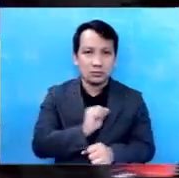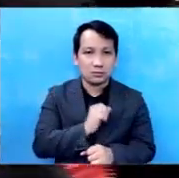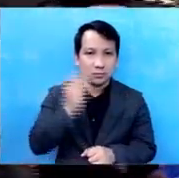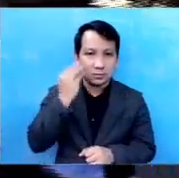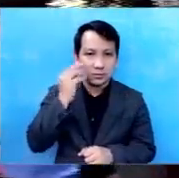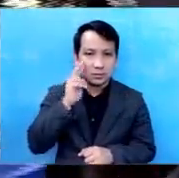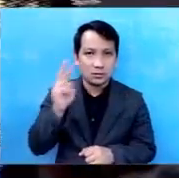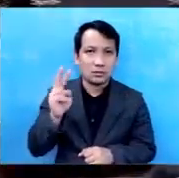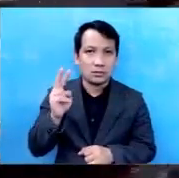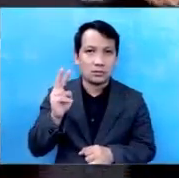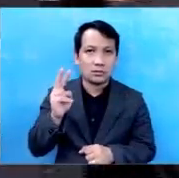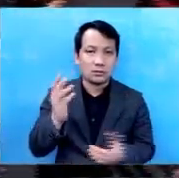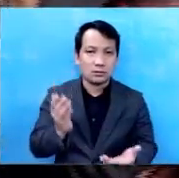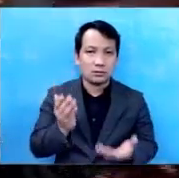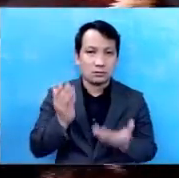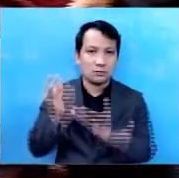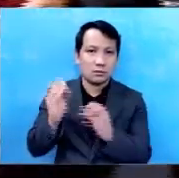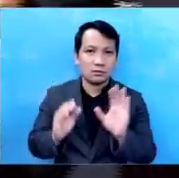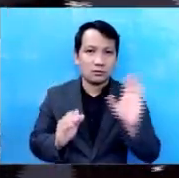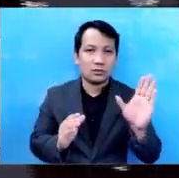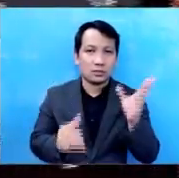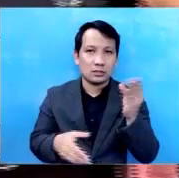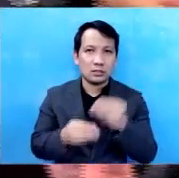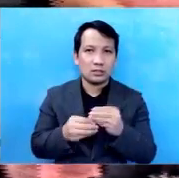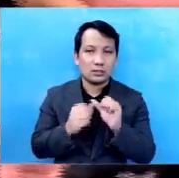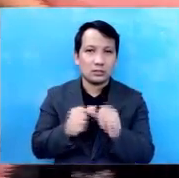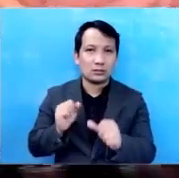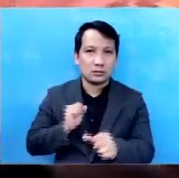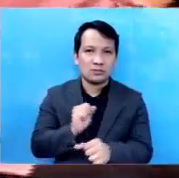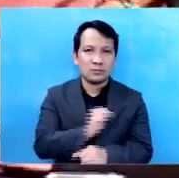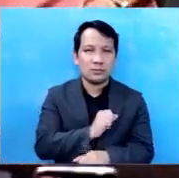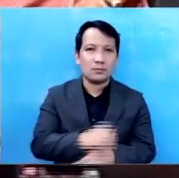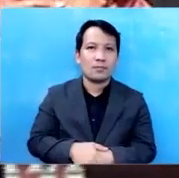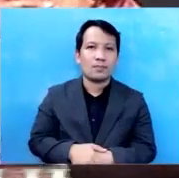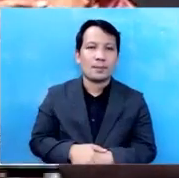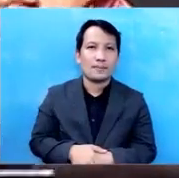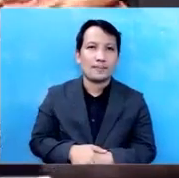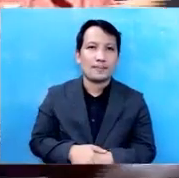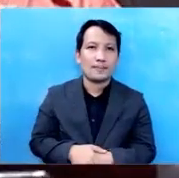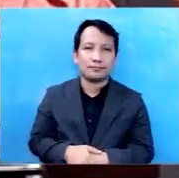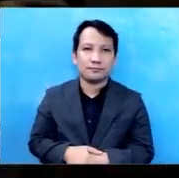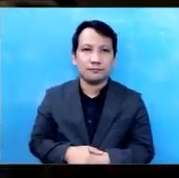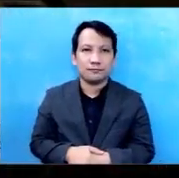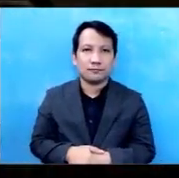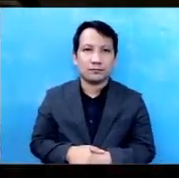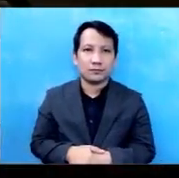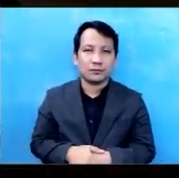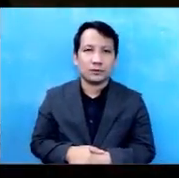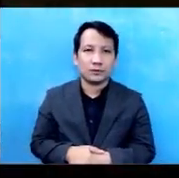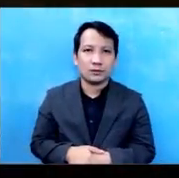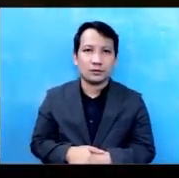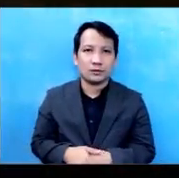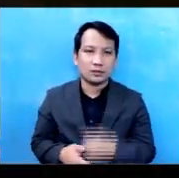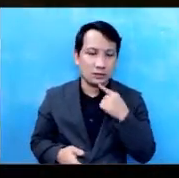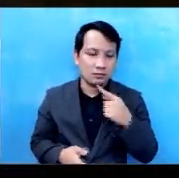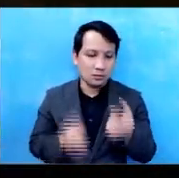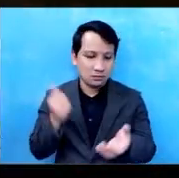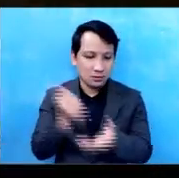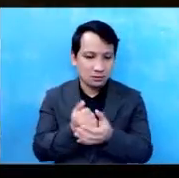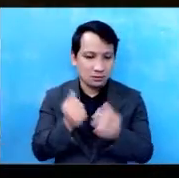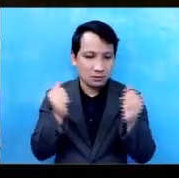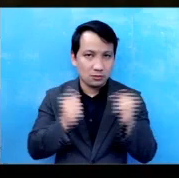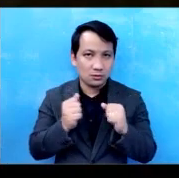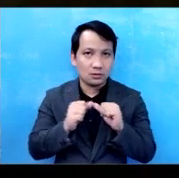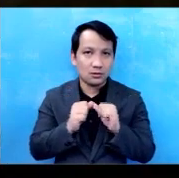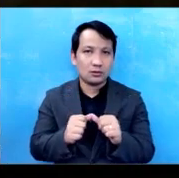na maghahain ng bersyon ng panukala sa Senado. It's actually picking up from what was approved